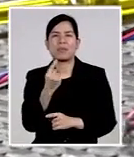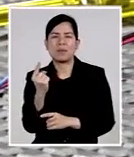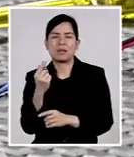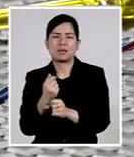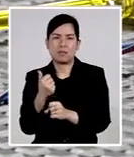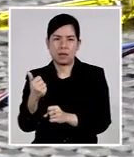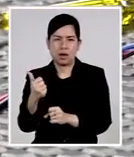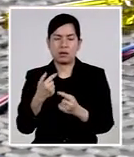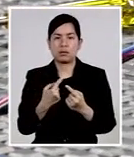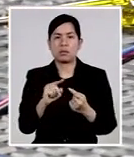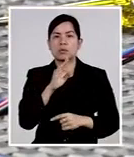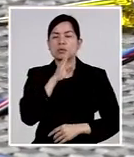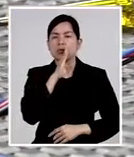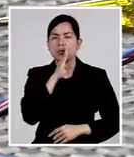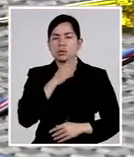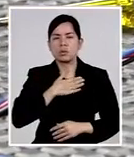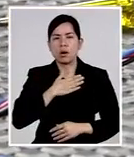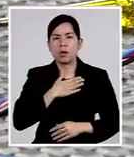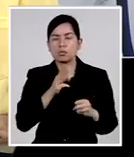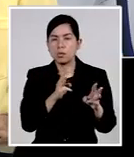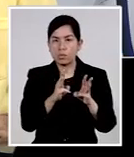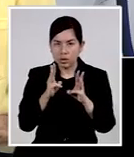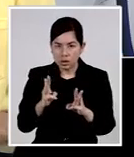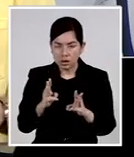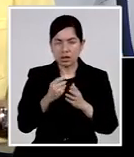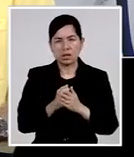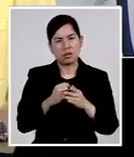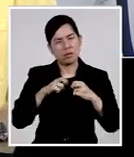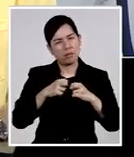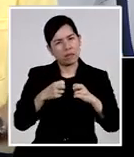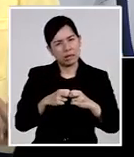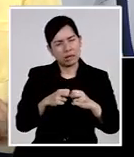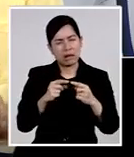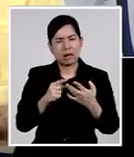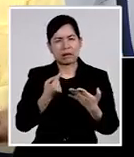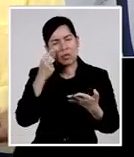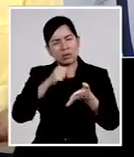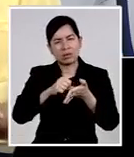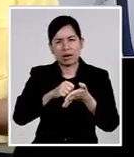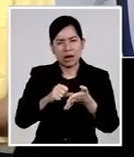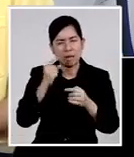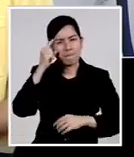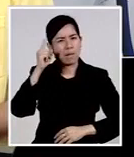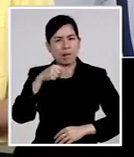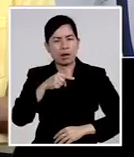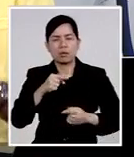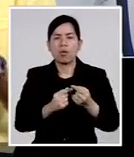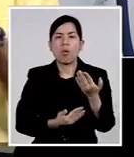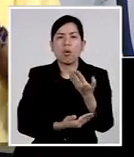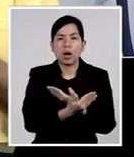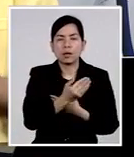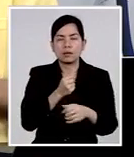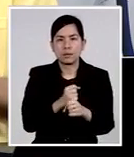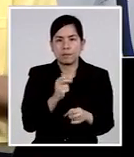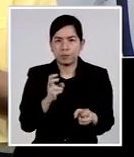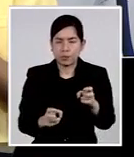แต่ถ้าเราสร้างวิธีการสร้างปัญหาไม่เก่งนะครับโอกาสที่เราจะสร้างหุ่นยนต์แปลกๆหรือวิธี